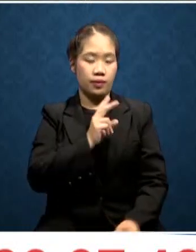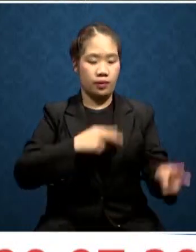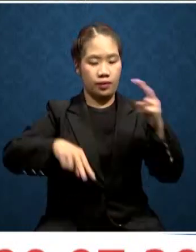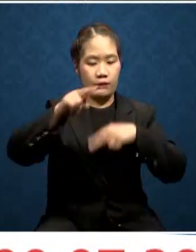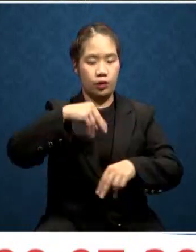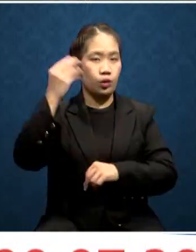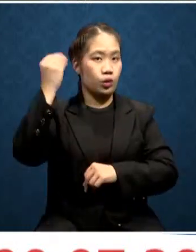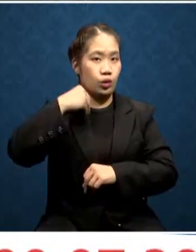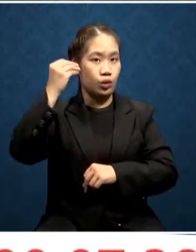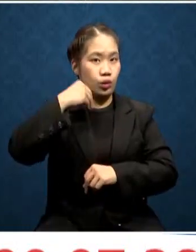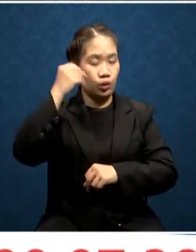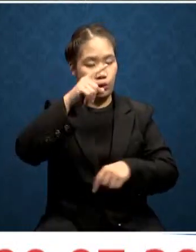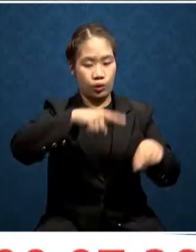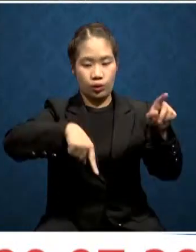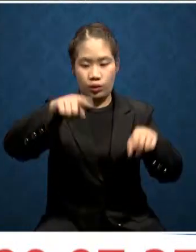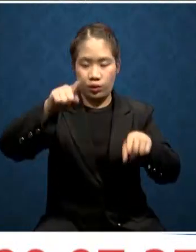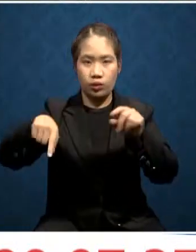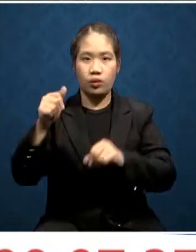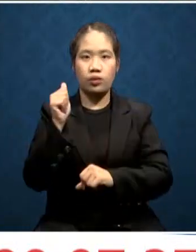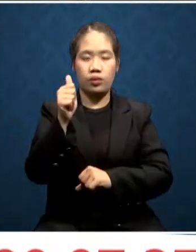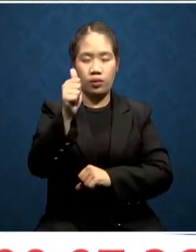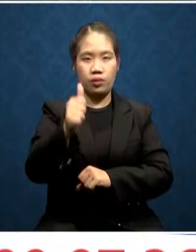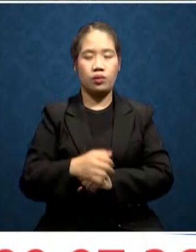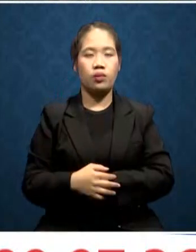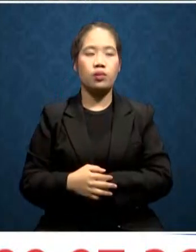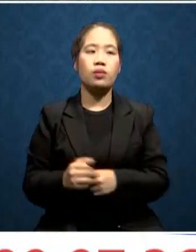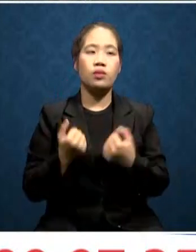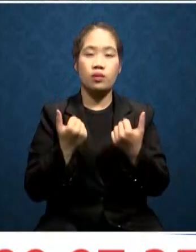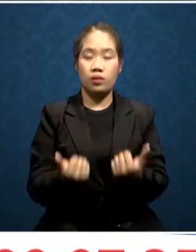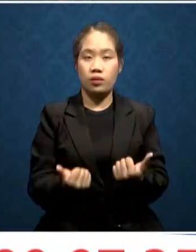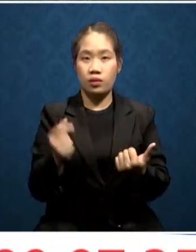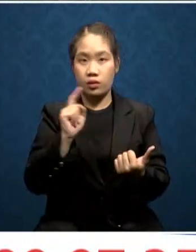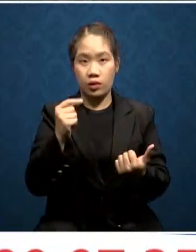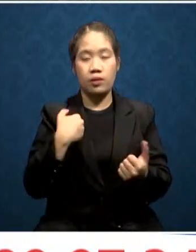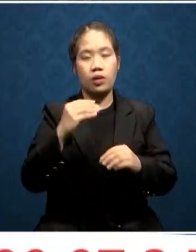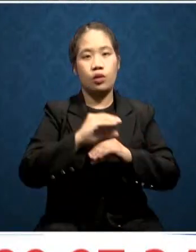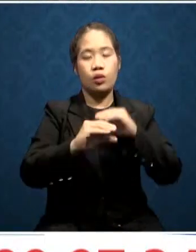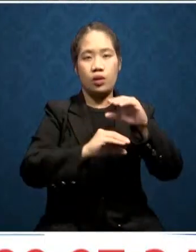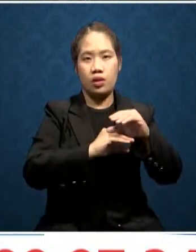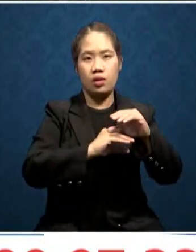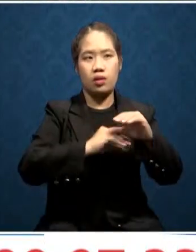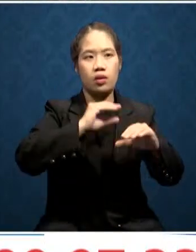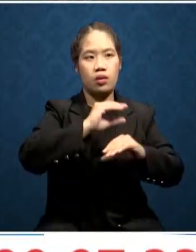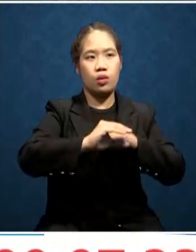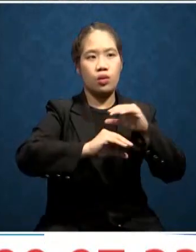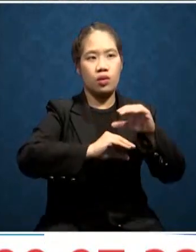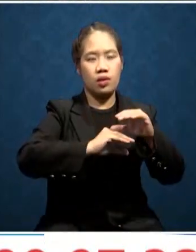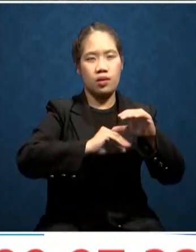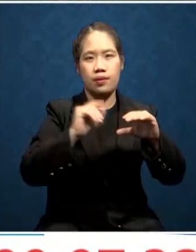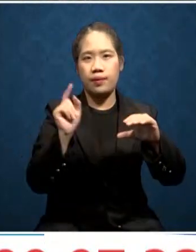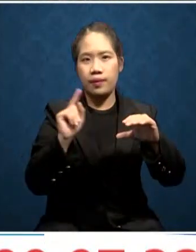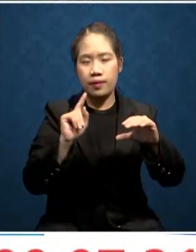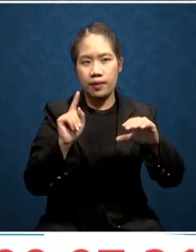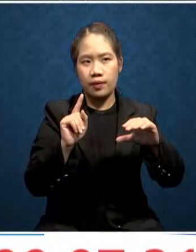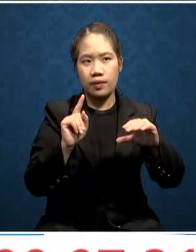ก็ที่ก็ตอนนี้ก็มีโครงการของเรื่องการ